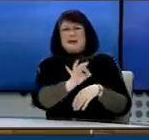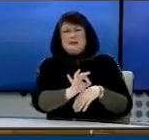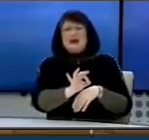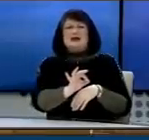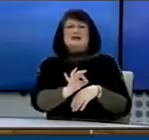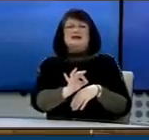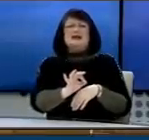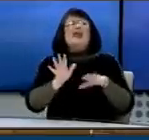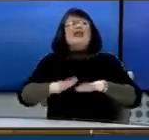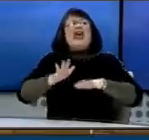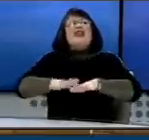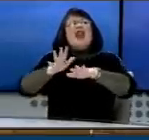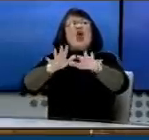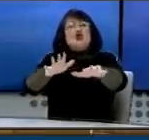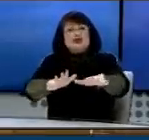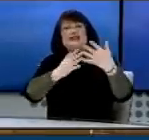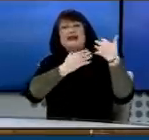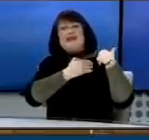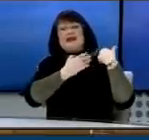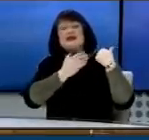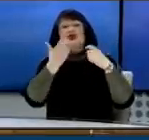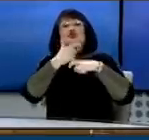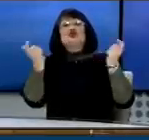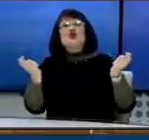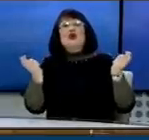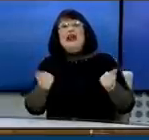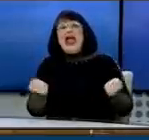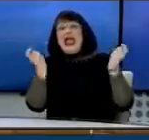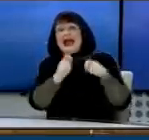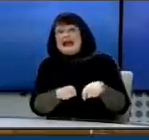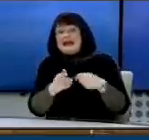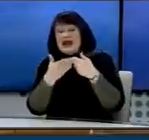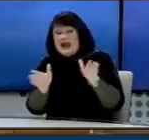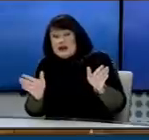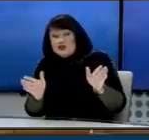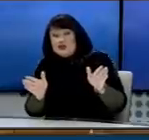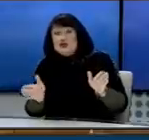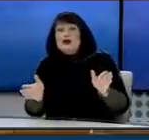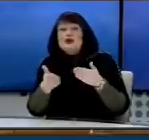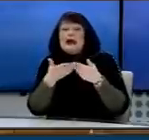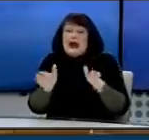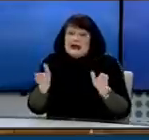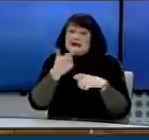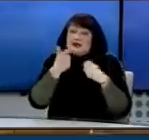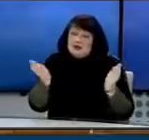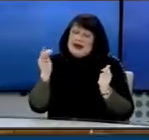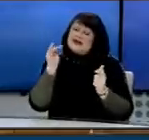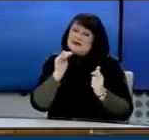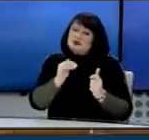διαδηλώσεις, ζητώντας να ανοίξουν τα σχολεία όταν έκλειναν και να κλείνουν όταν άνοιγαν.